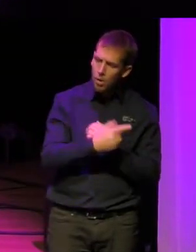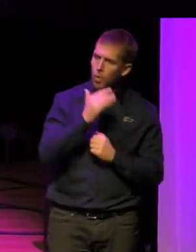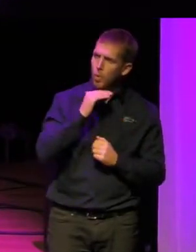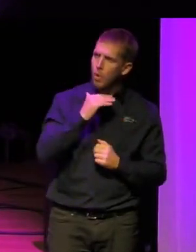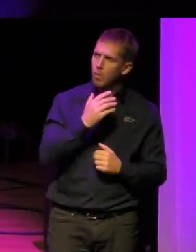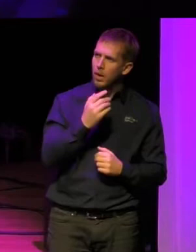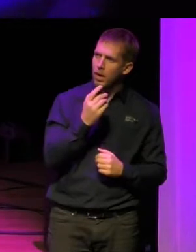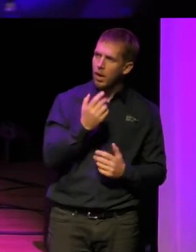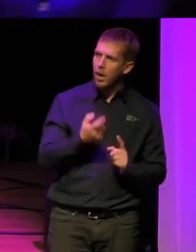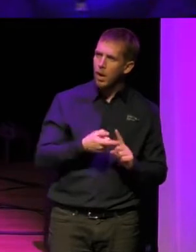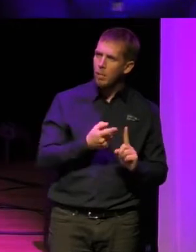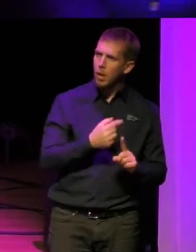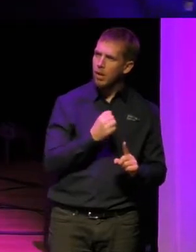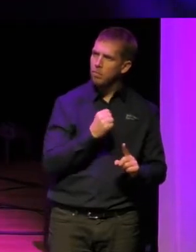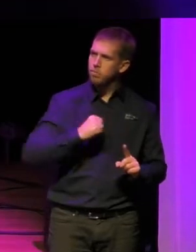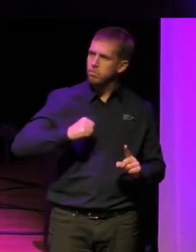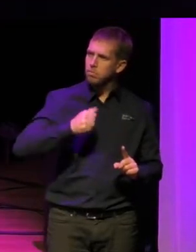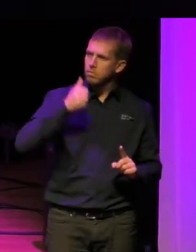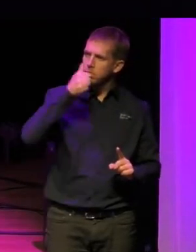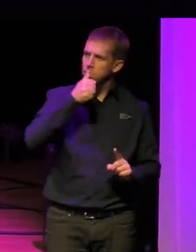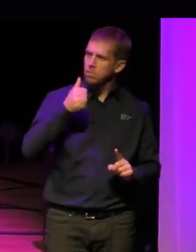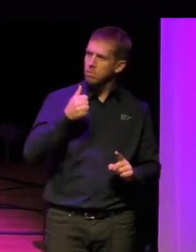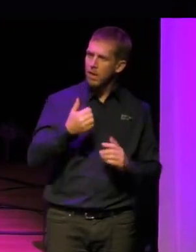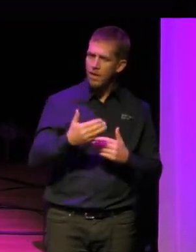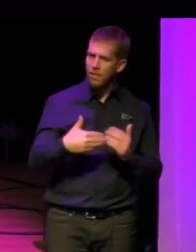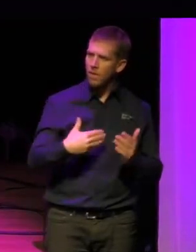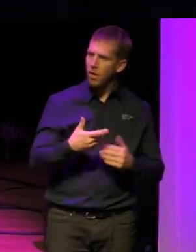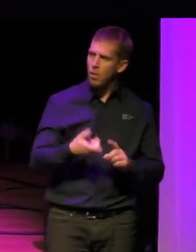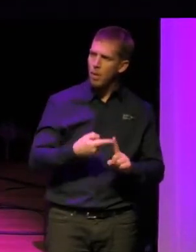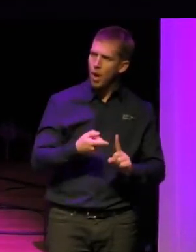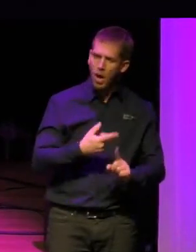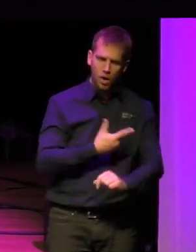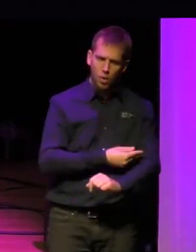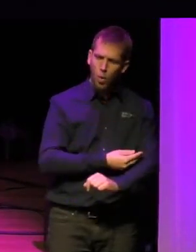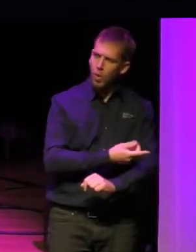kriminalitet? Varför börjar de droger?